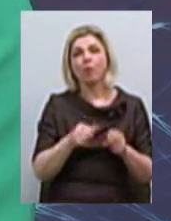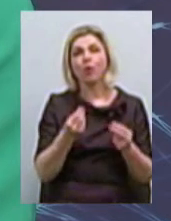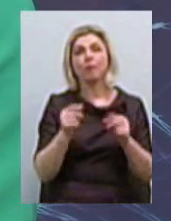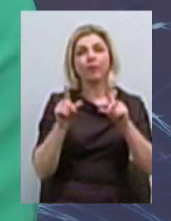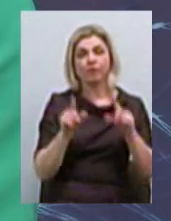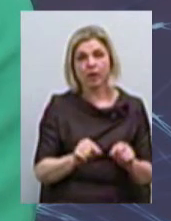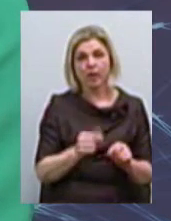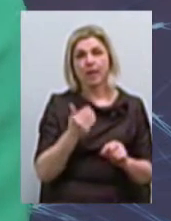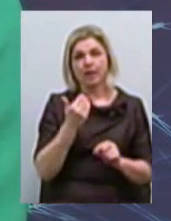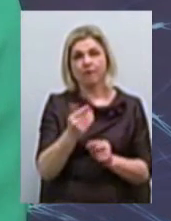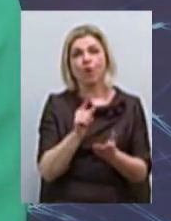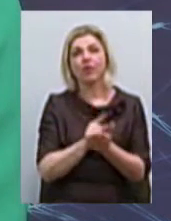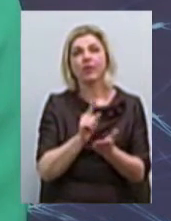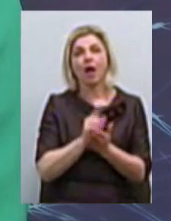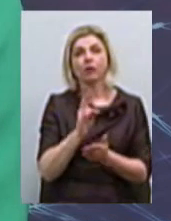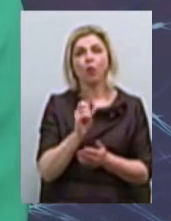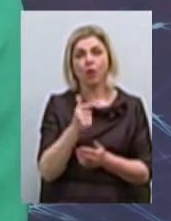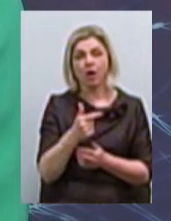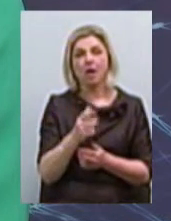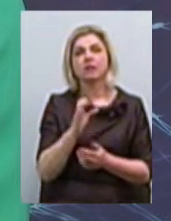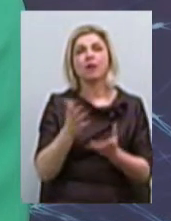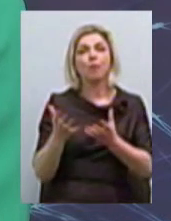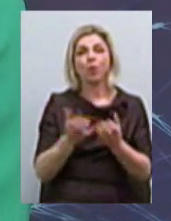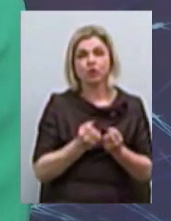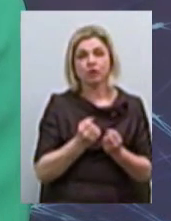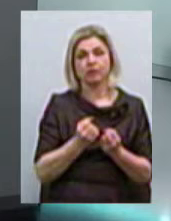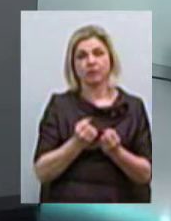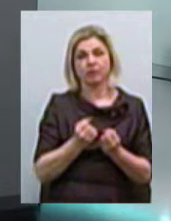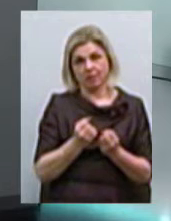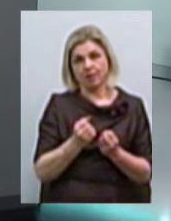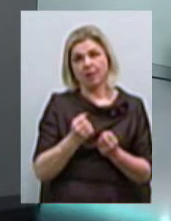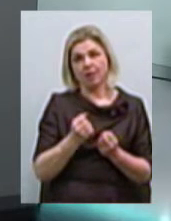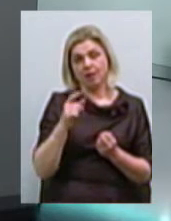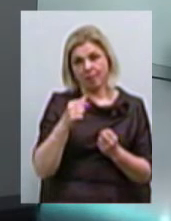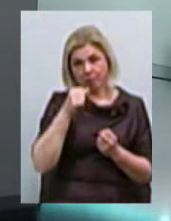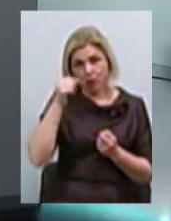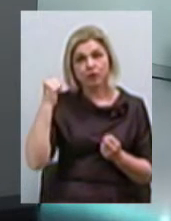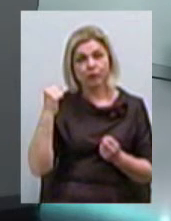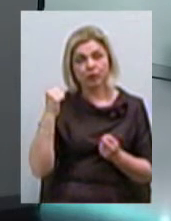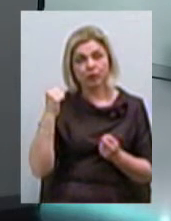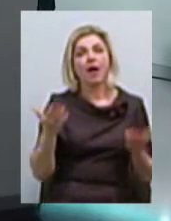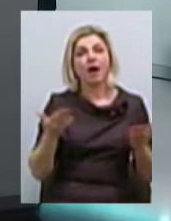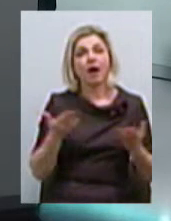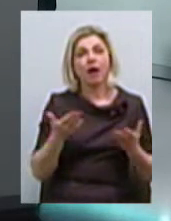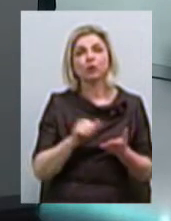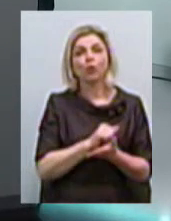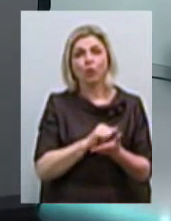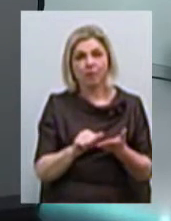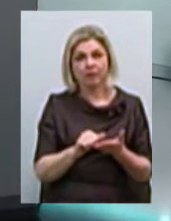річного податкового доходу, одержаного за наслідками звітного календарного року. Які документи